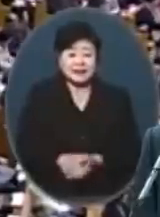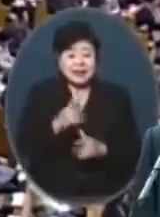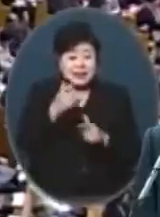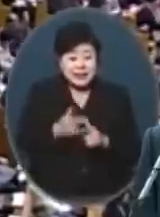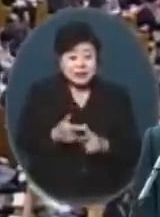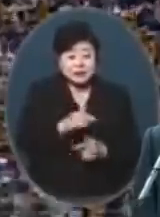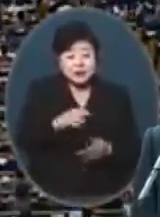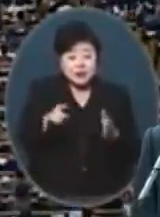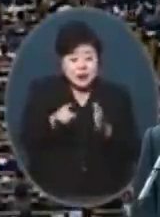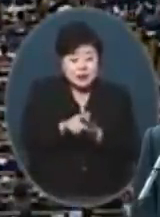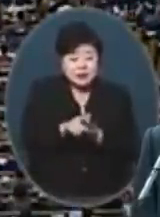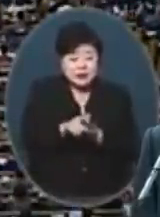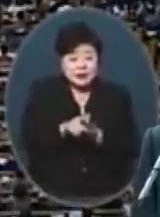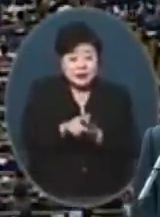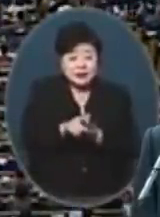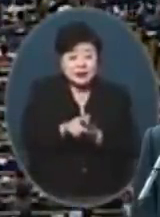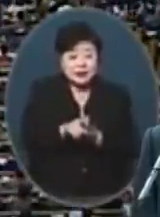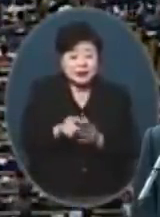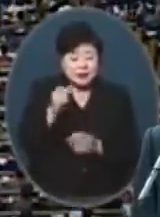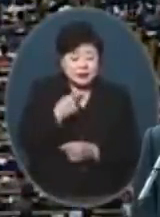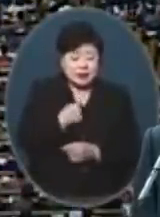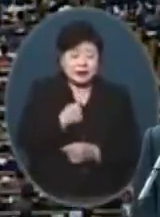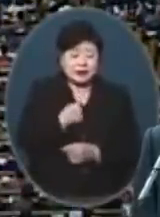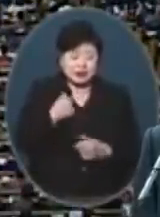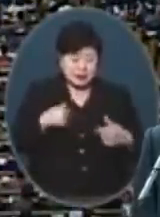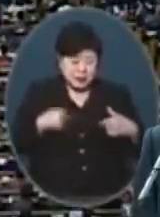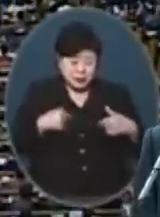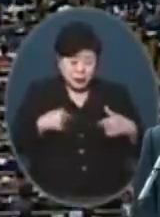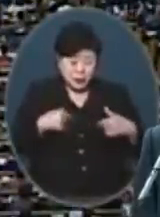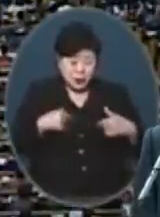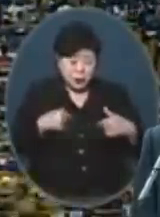예수님이 우리를 위해서 고난당한 것을 크게 기뻐하시고